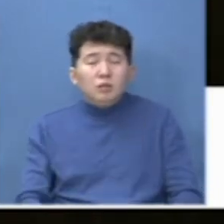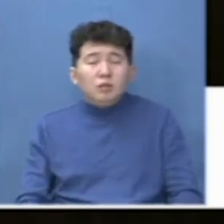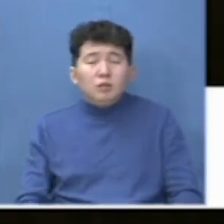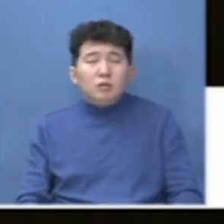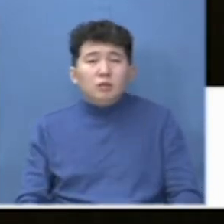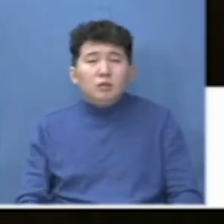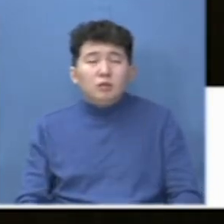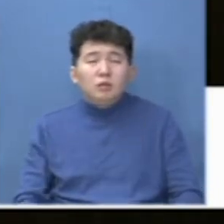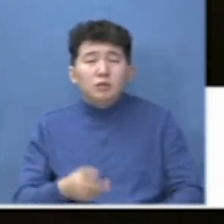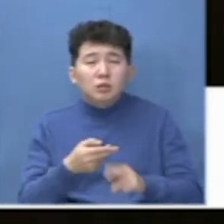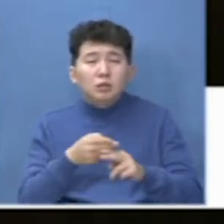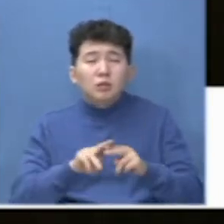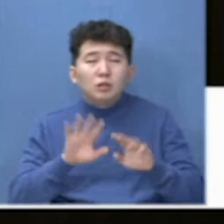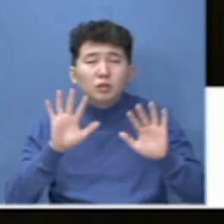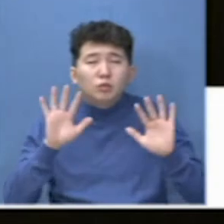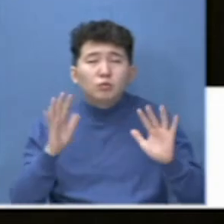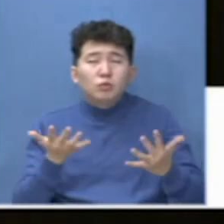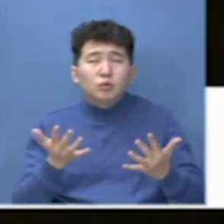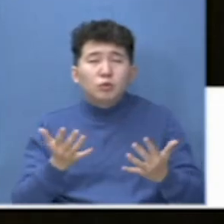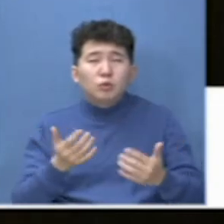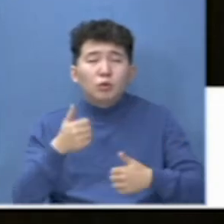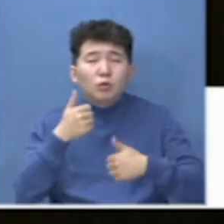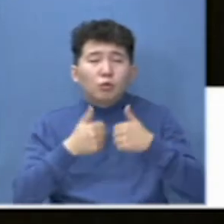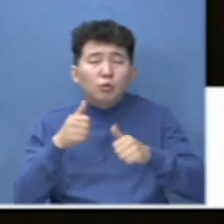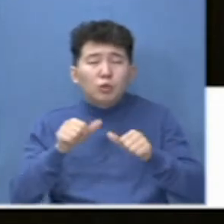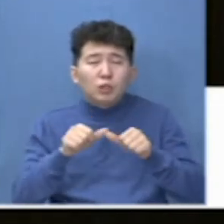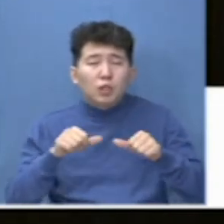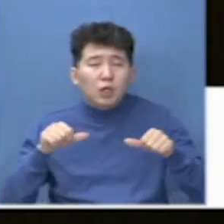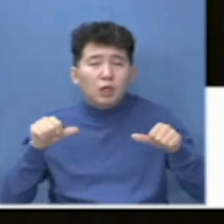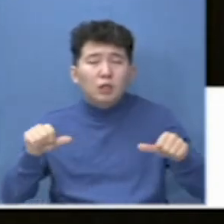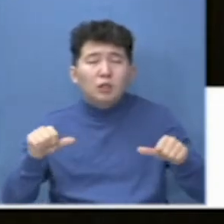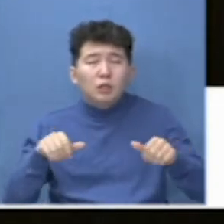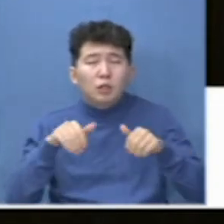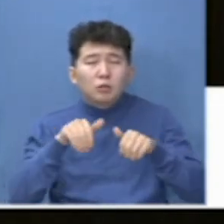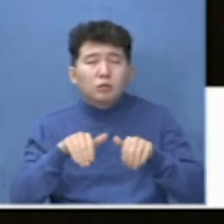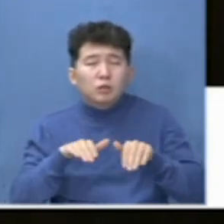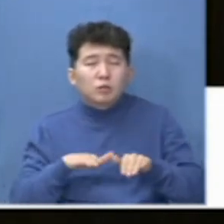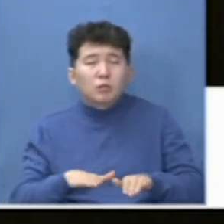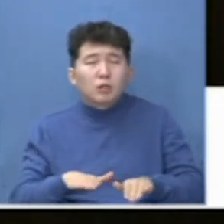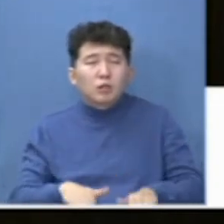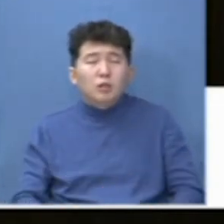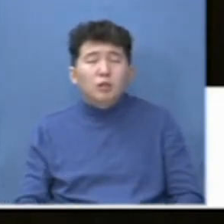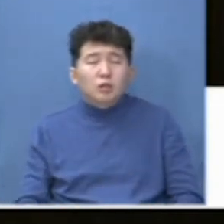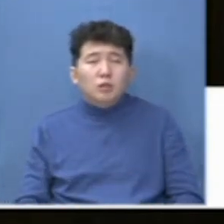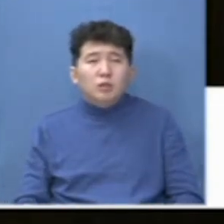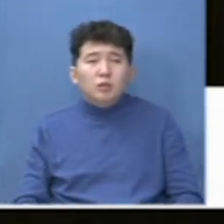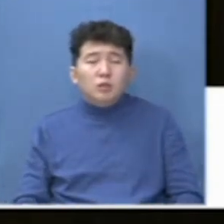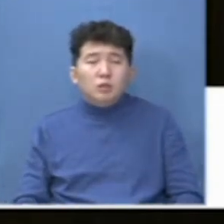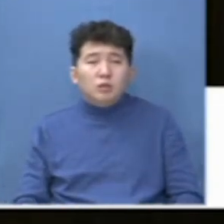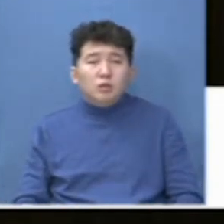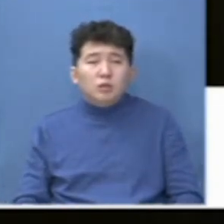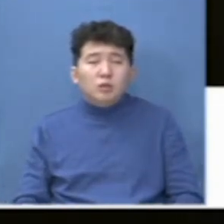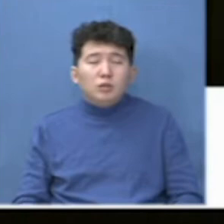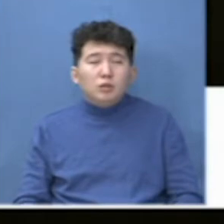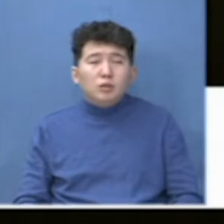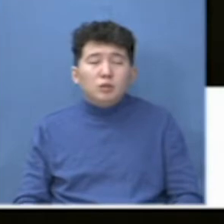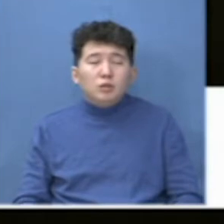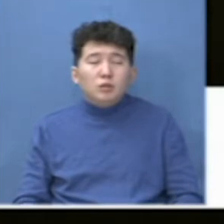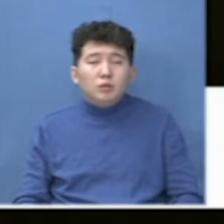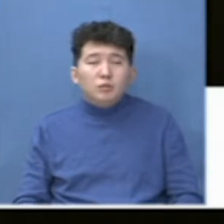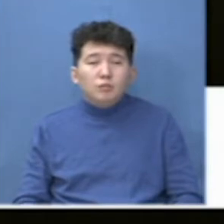вот такие случаи когда конкурсная комиссия принимала те или иные какие-то необоснованные решения